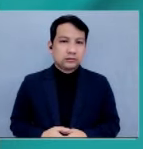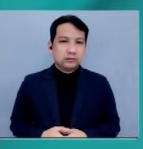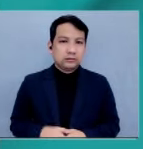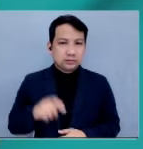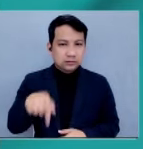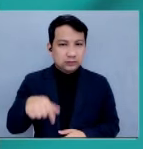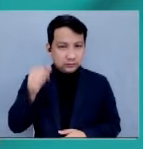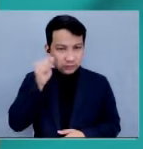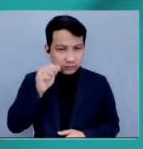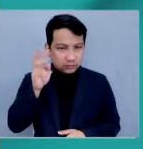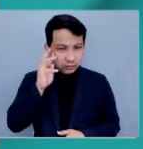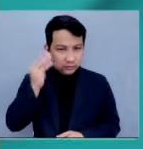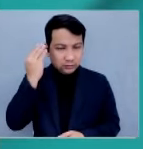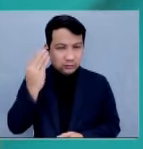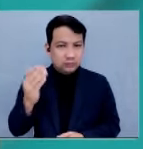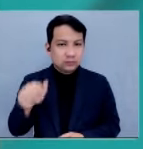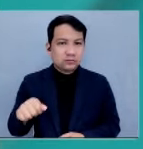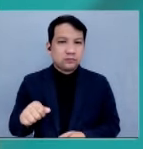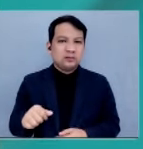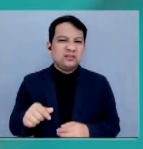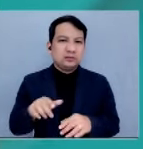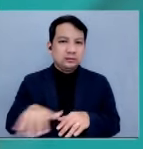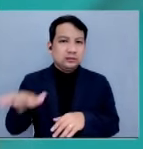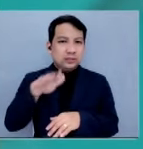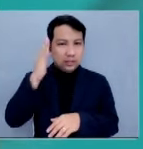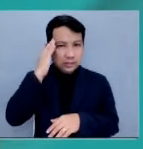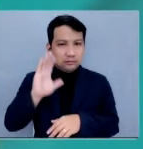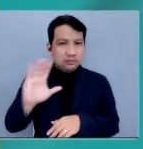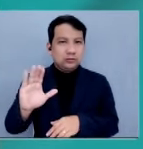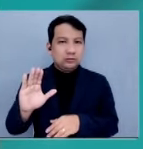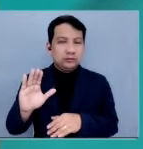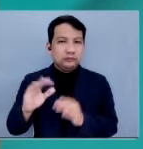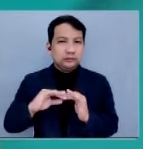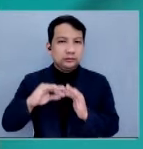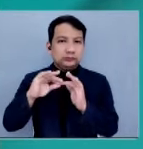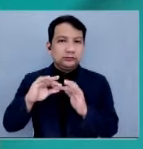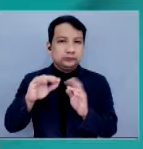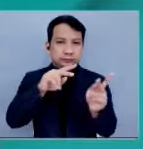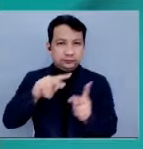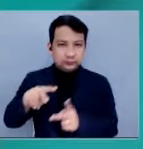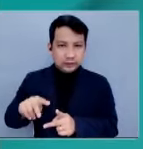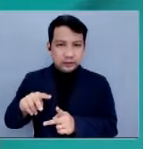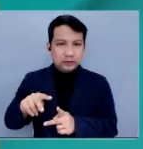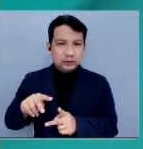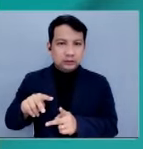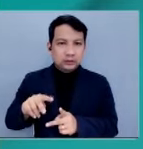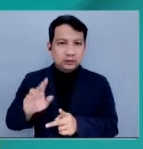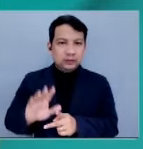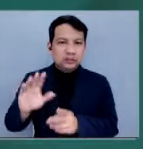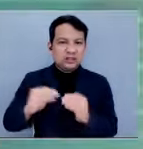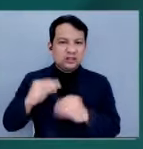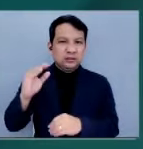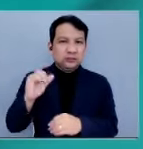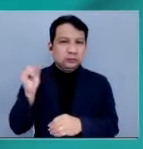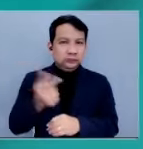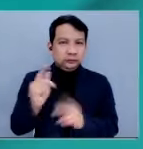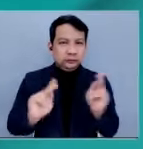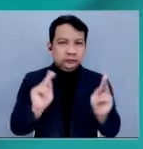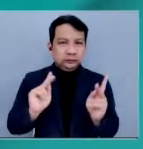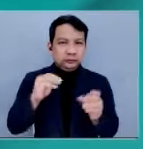mas aware at knowledgeable ang lalawigan ng Palawan most of all ang mga palawenos